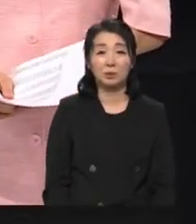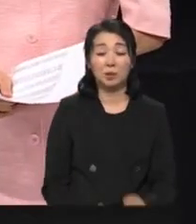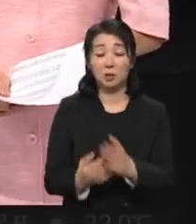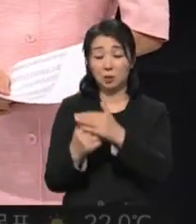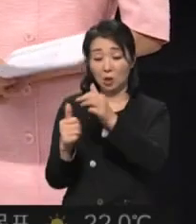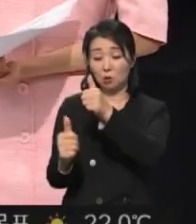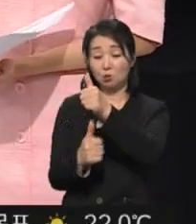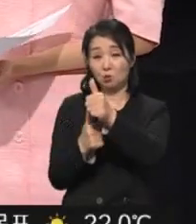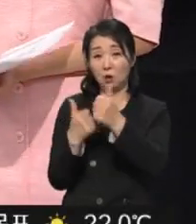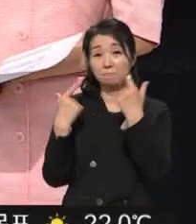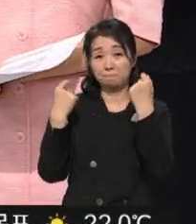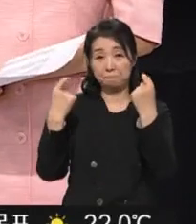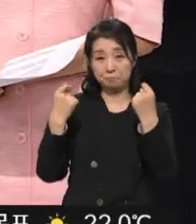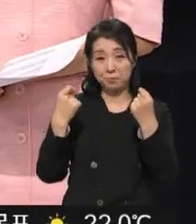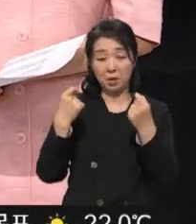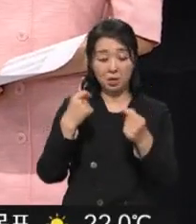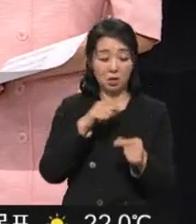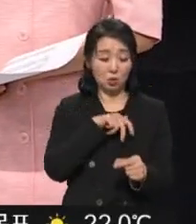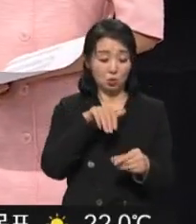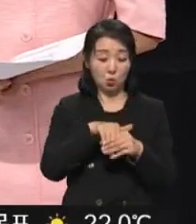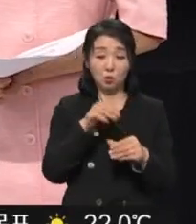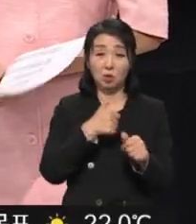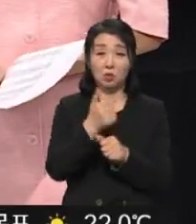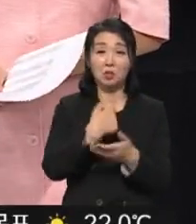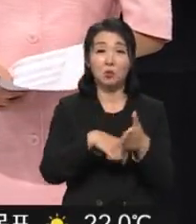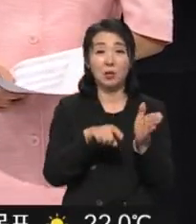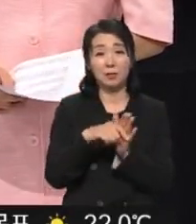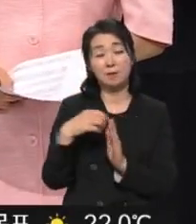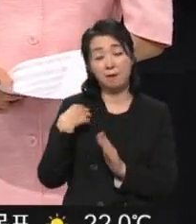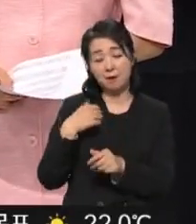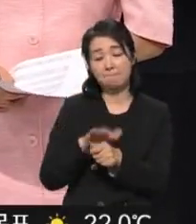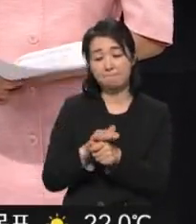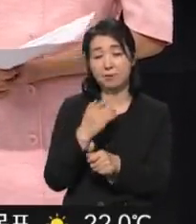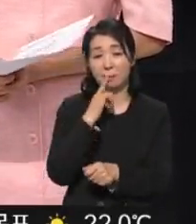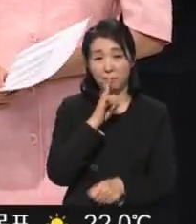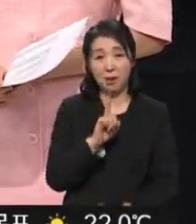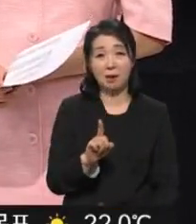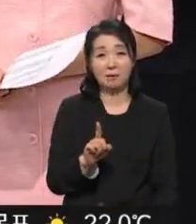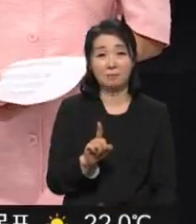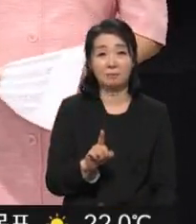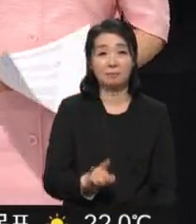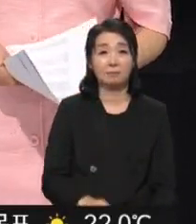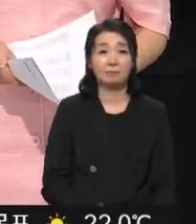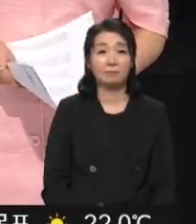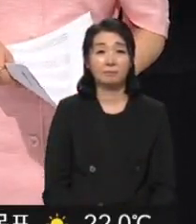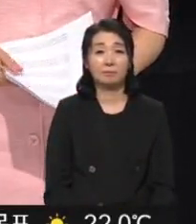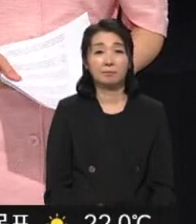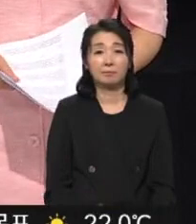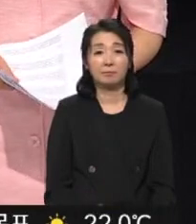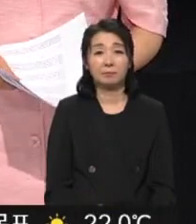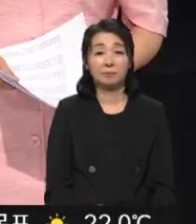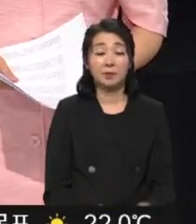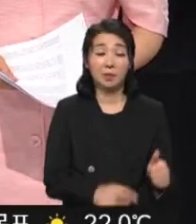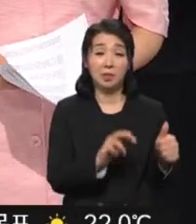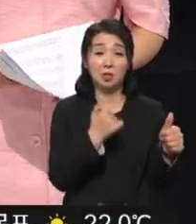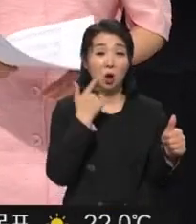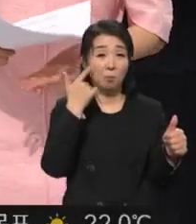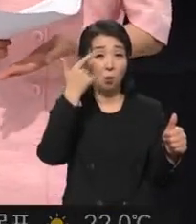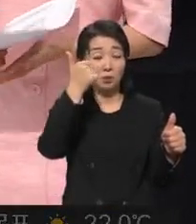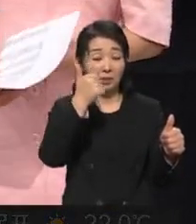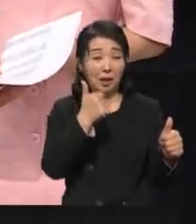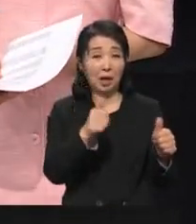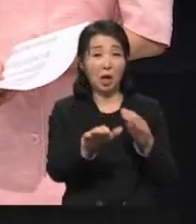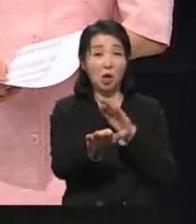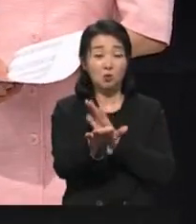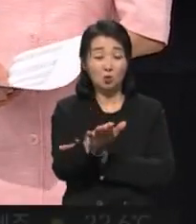최고위원직을 유지하면서 총선 승리를 위한 역할에 충실하겠다는 게 야당 때리기에 앞장서겠다는 의미였을까요? 전광훈 목사가